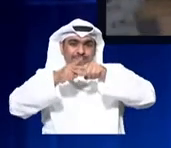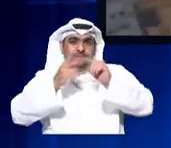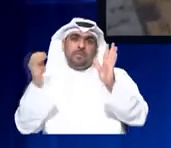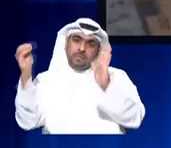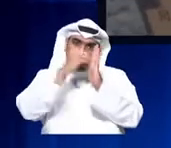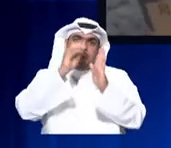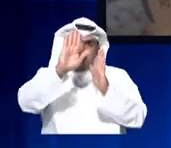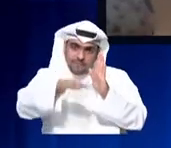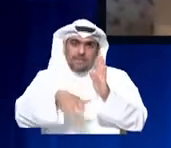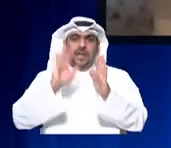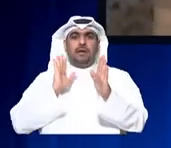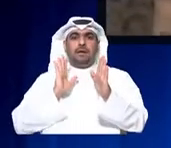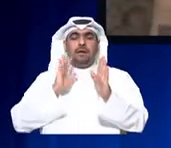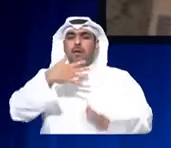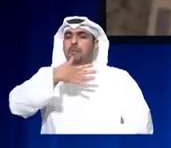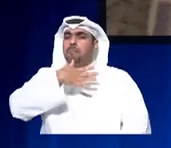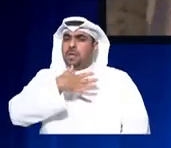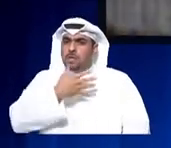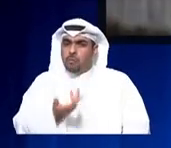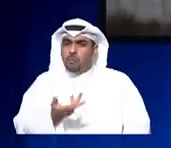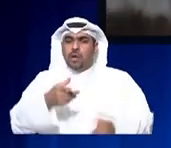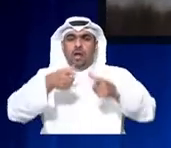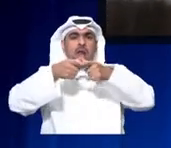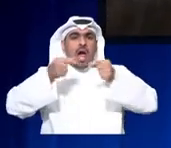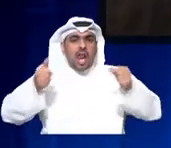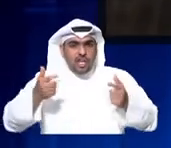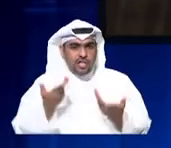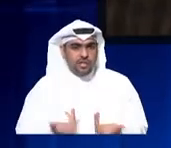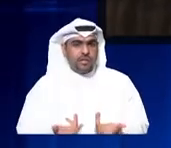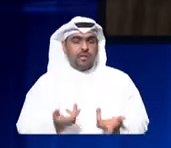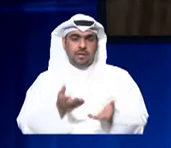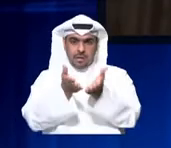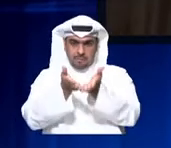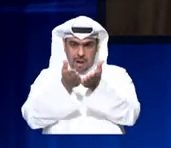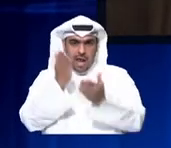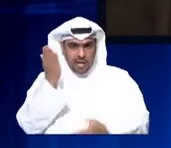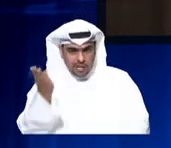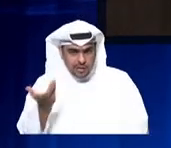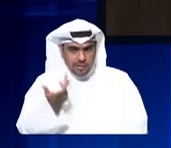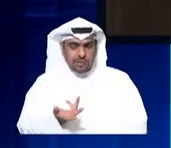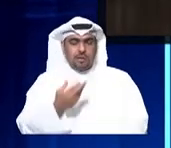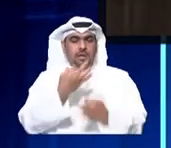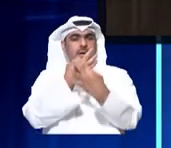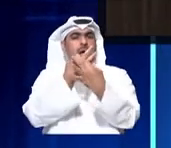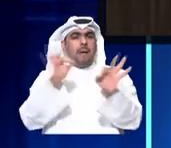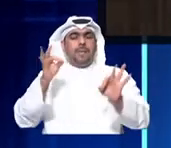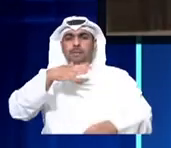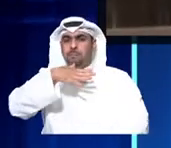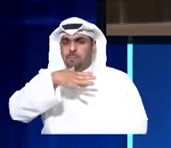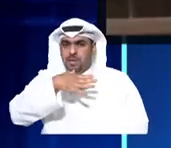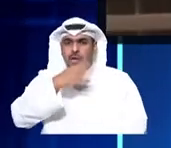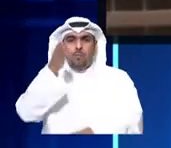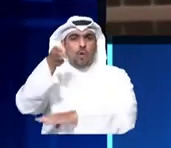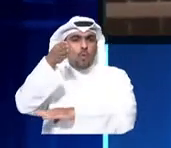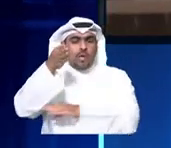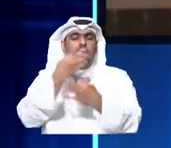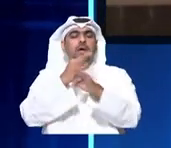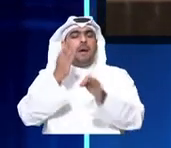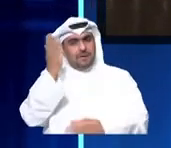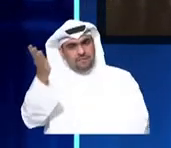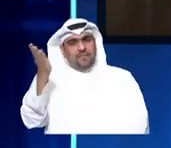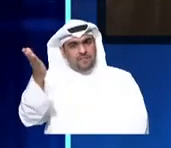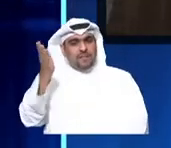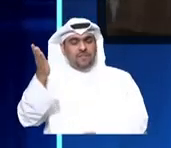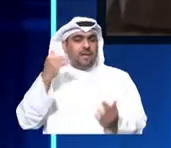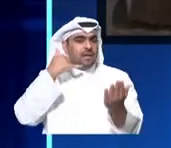متطلبات وتوقعات العملاء، وذلك لخلق بيئة تنافسية بين المنتجات والخدمات المصرفية الإلكترونية التي